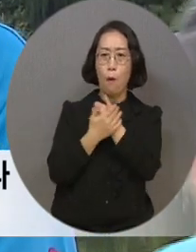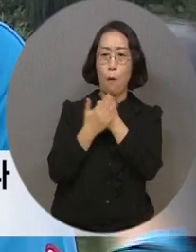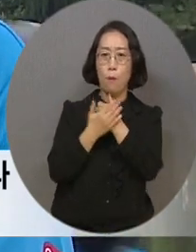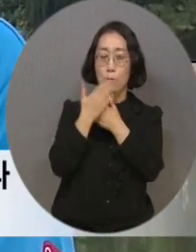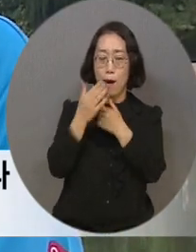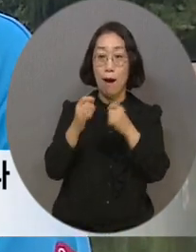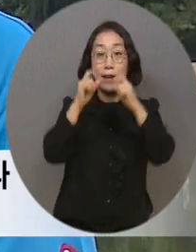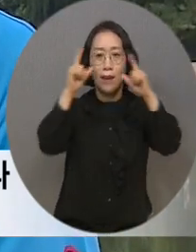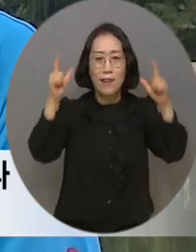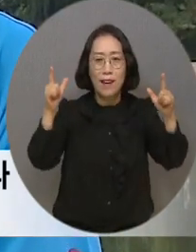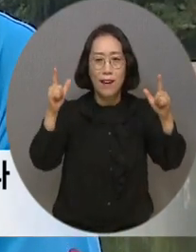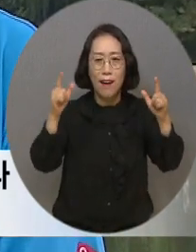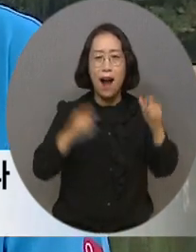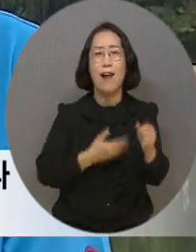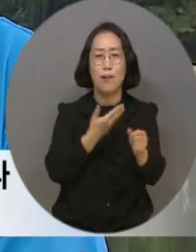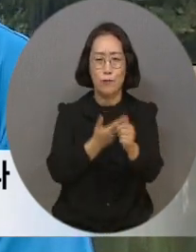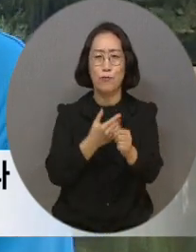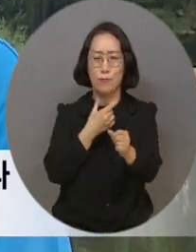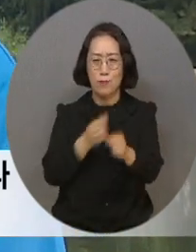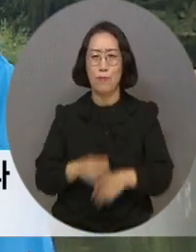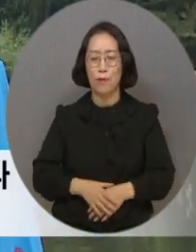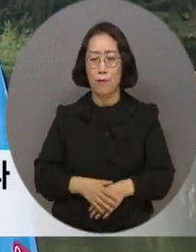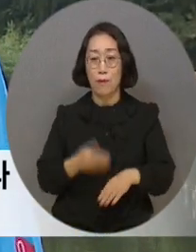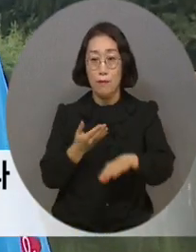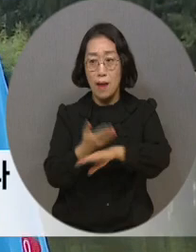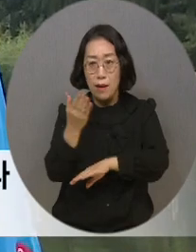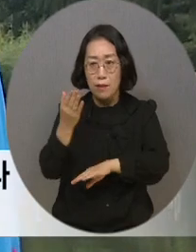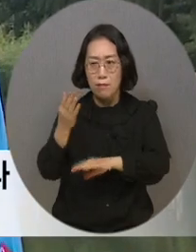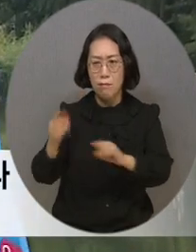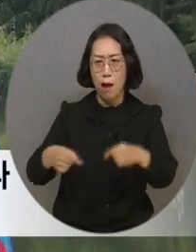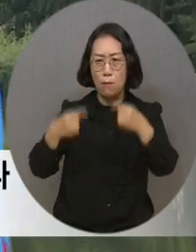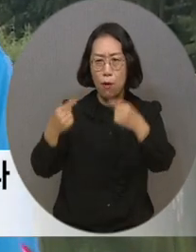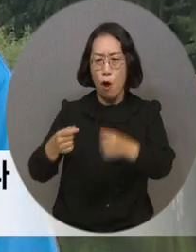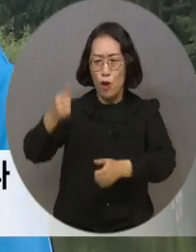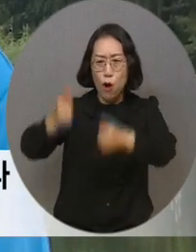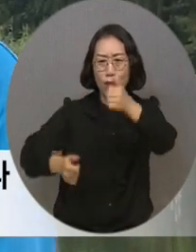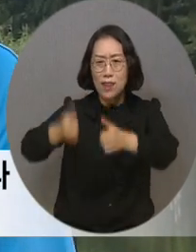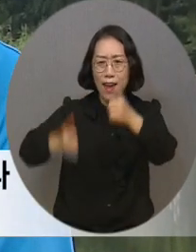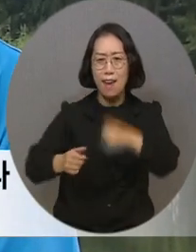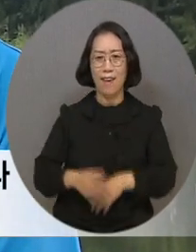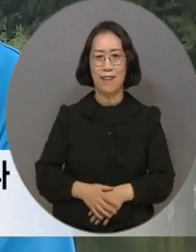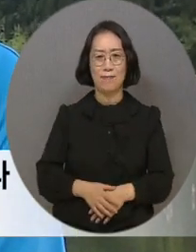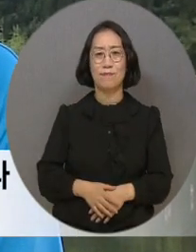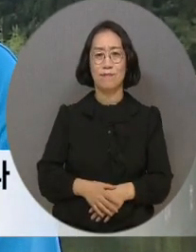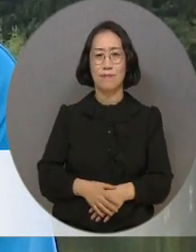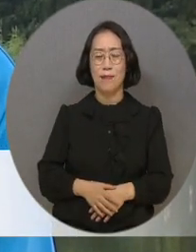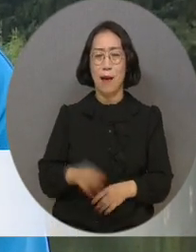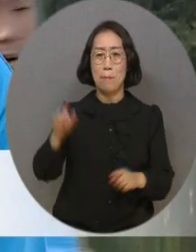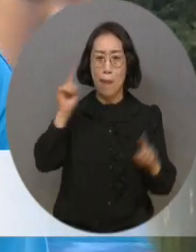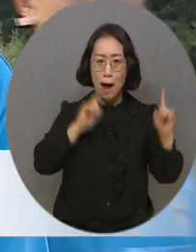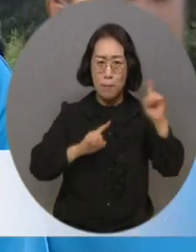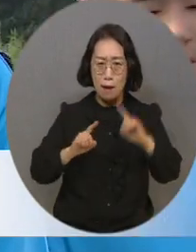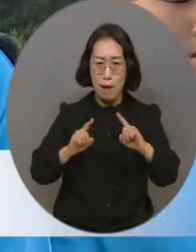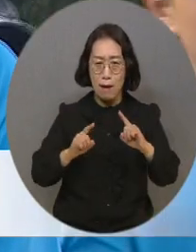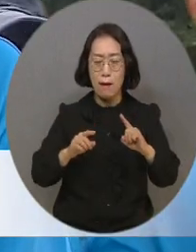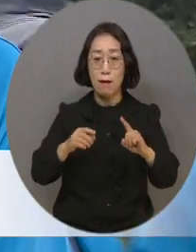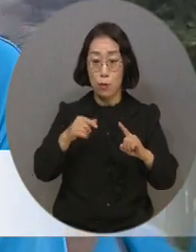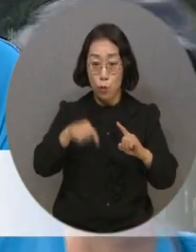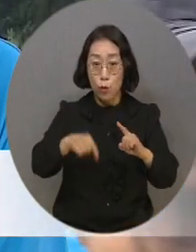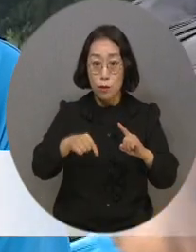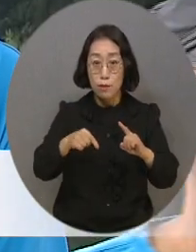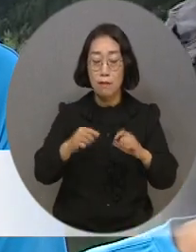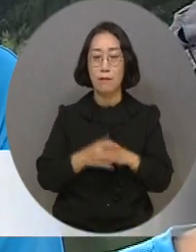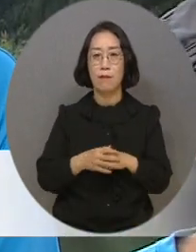우리한테 따뜻하게 해주는구나라는 거. 다른 대회 나가면 경쟁 아니에요. 거기는 다치잖아요. 근데 여기는